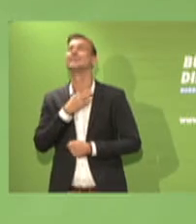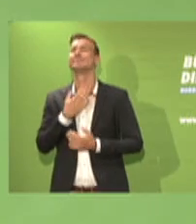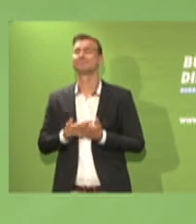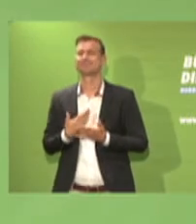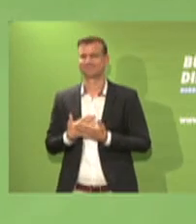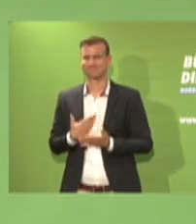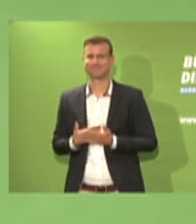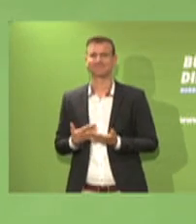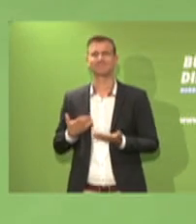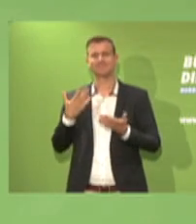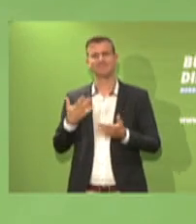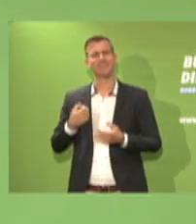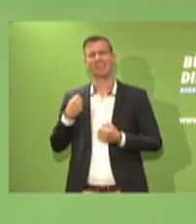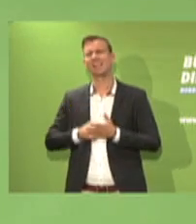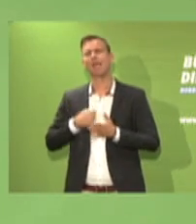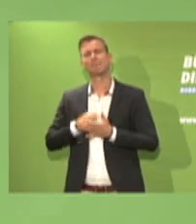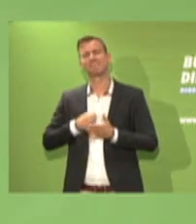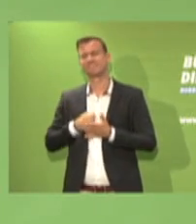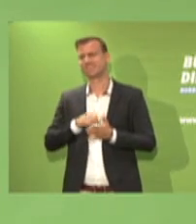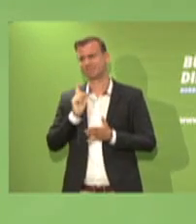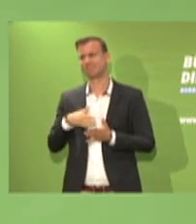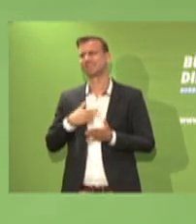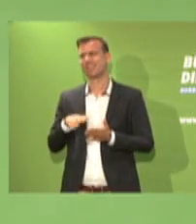Das bleibt uns, dieser Kampf wird uns bleiben, aber